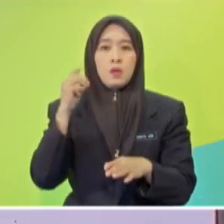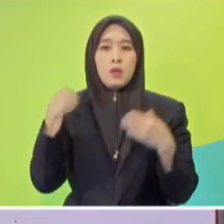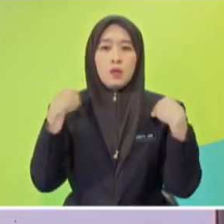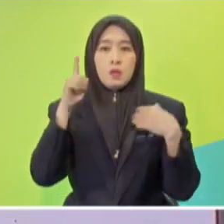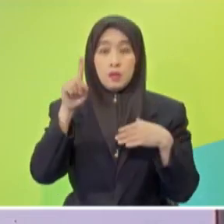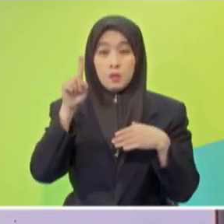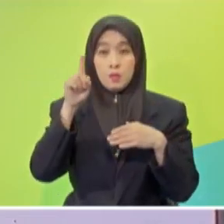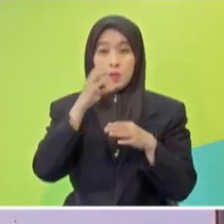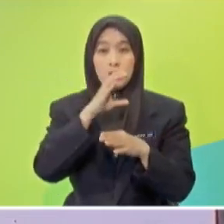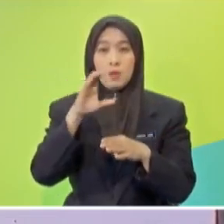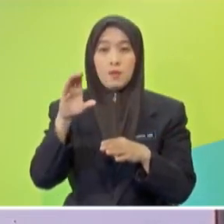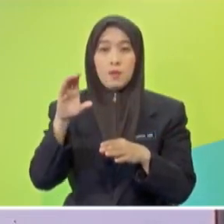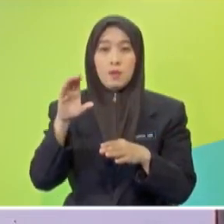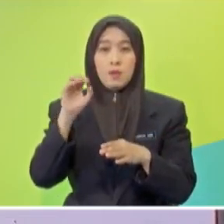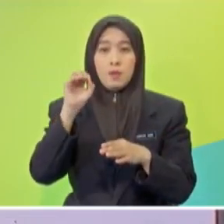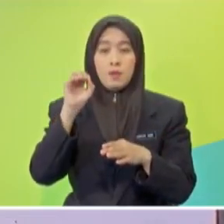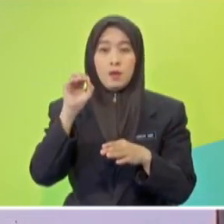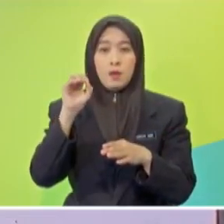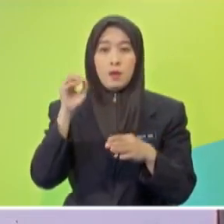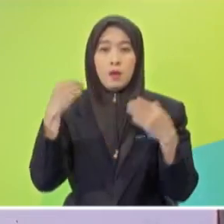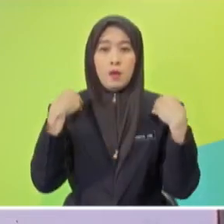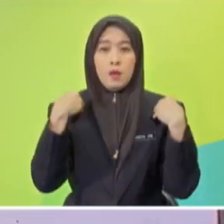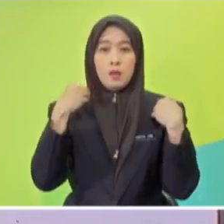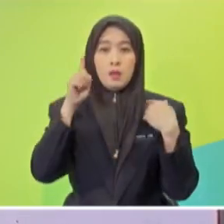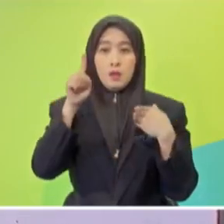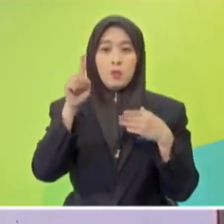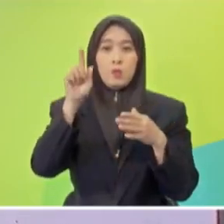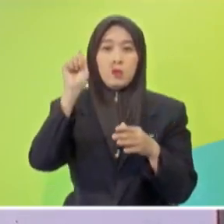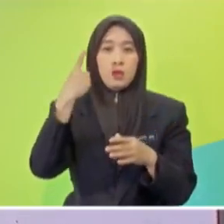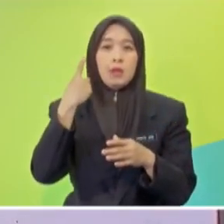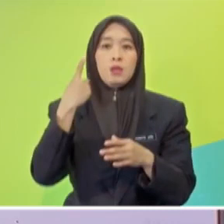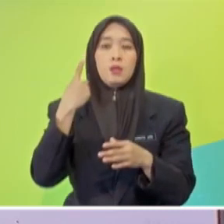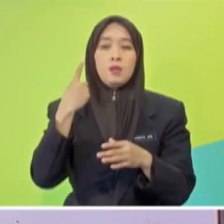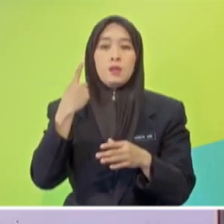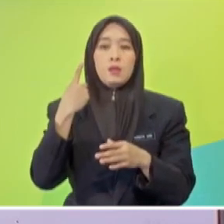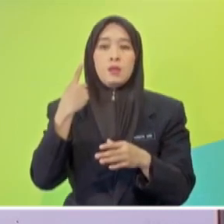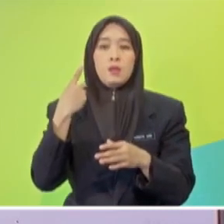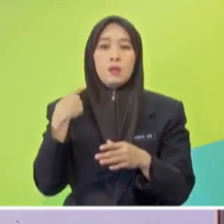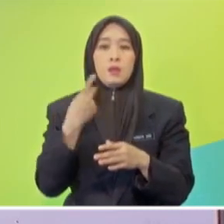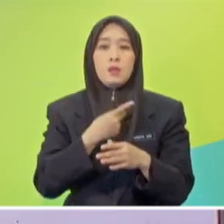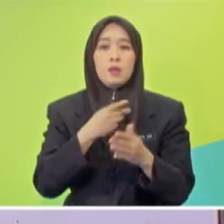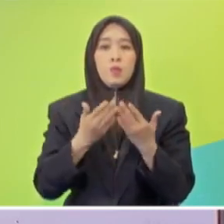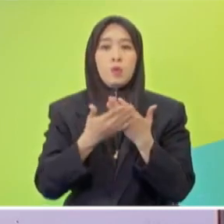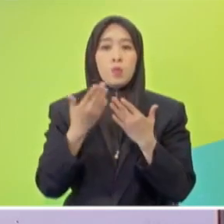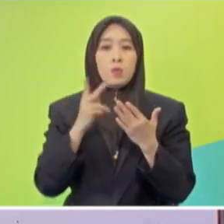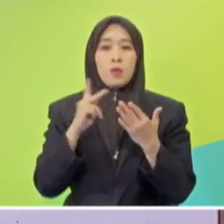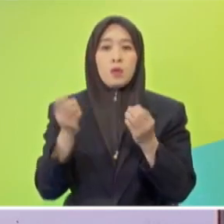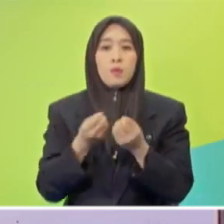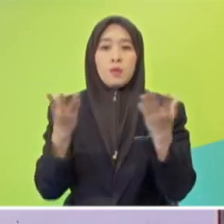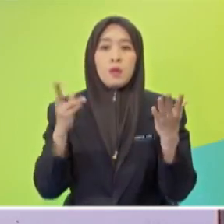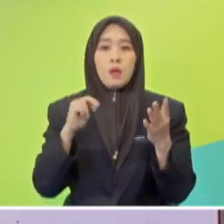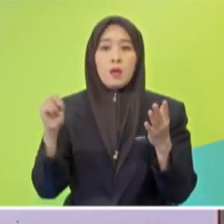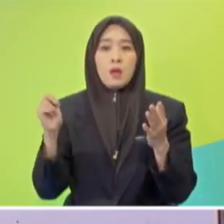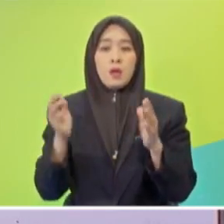udah punya Bu ada dua Shiva jadi kita kena boleh Hapuskan satu saja satu satu jadi kita pemudakan pecahan kita jadi